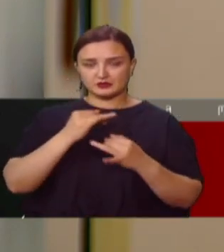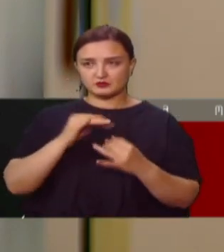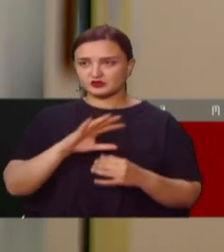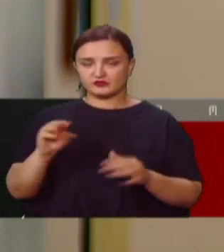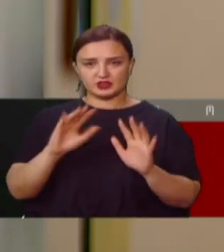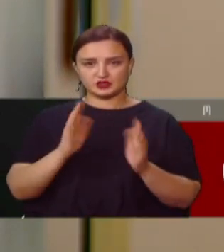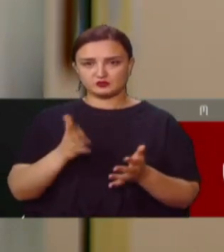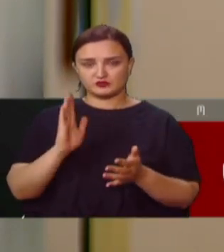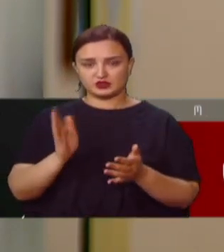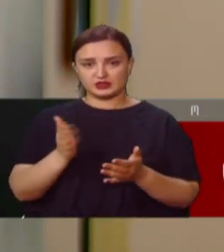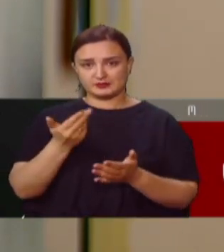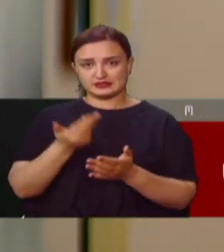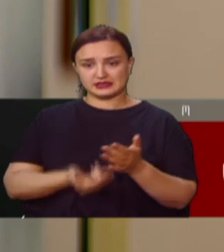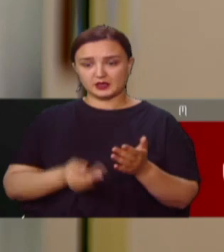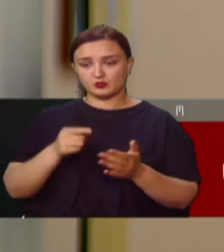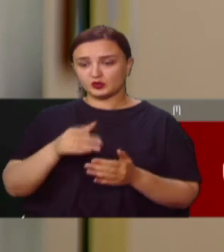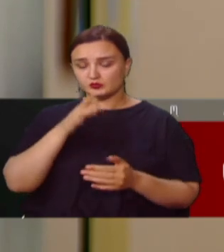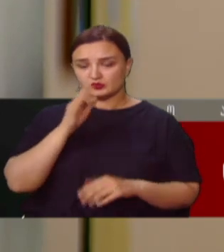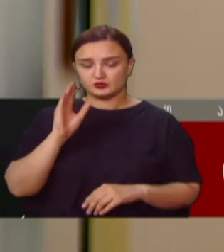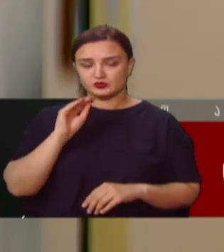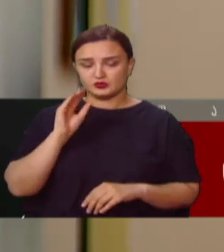წარგებულები იქნებიან თან იმ ფონზე, როდესაც